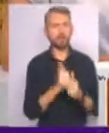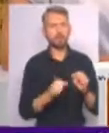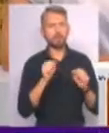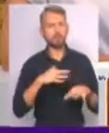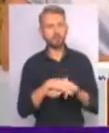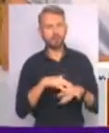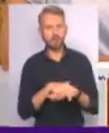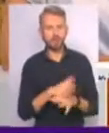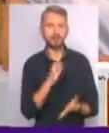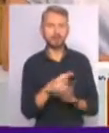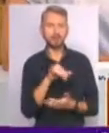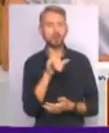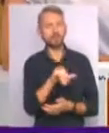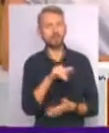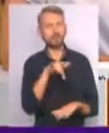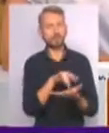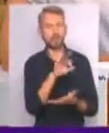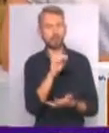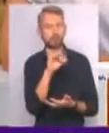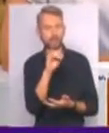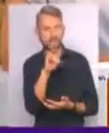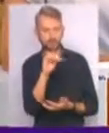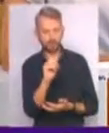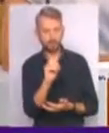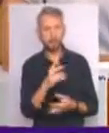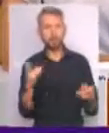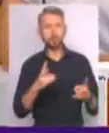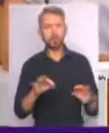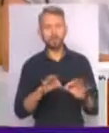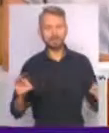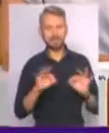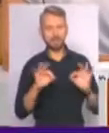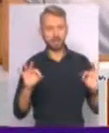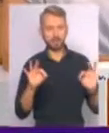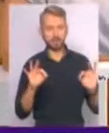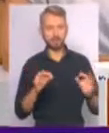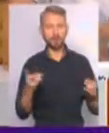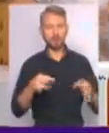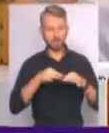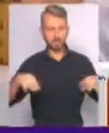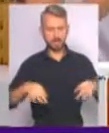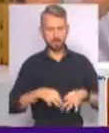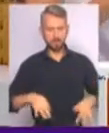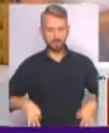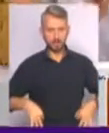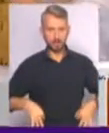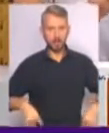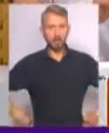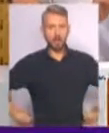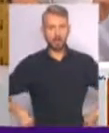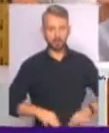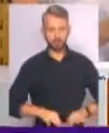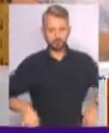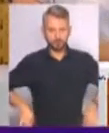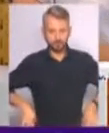него центральное ожирение. Для этого надо измерить, очень просто, для этого надо измерить окружность талии и